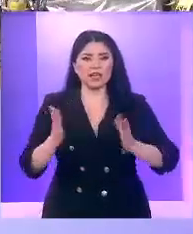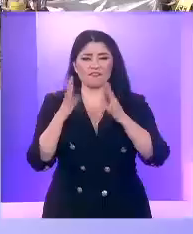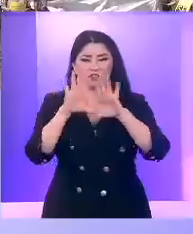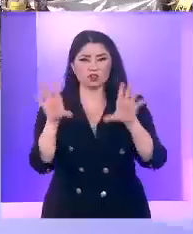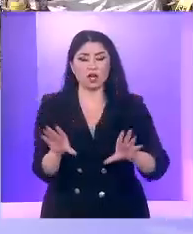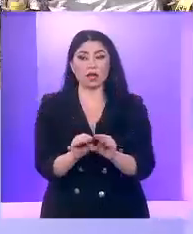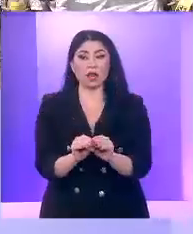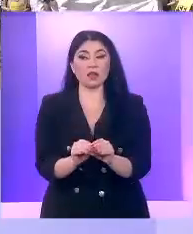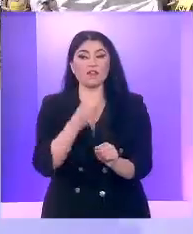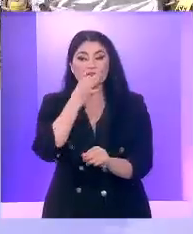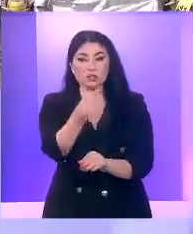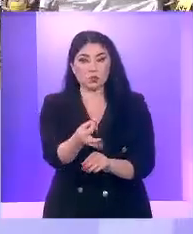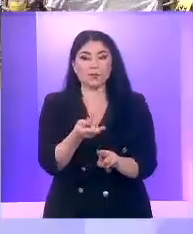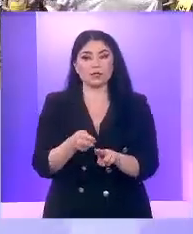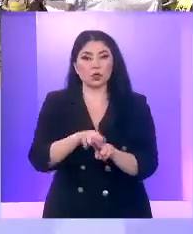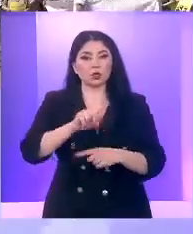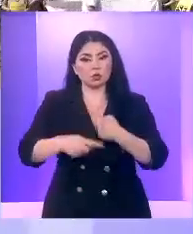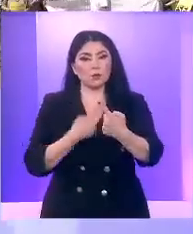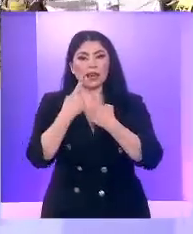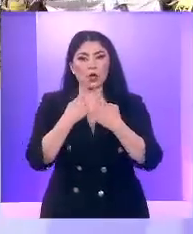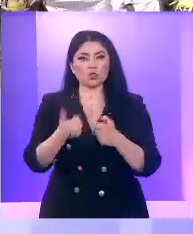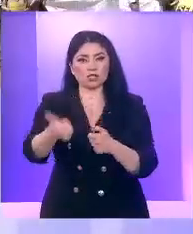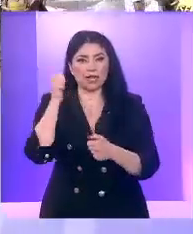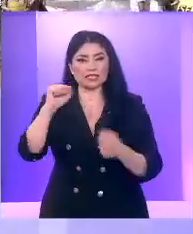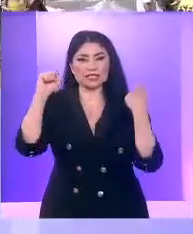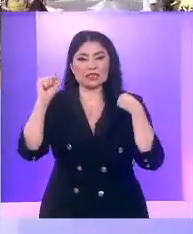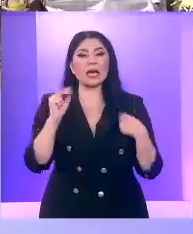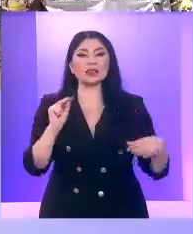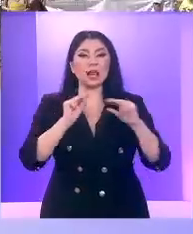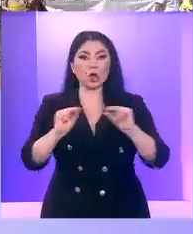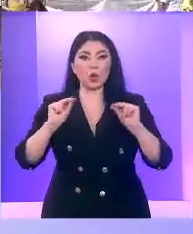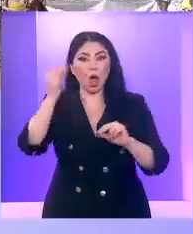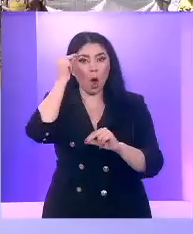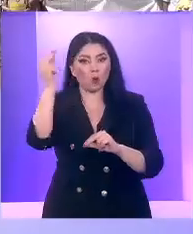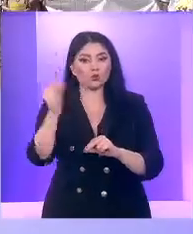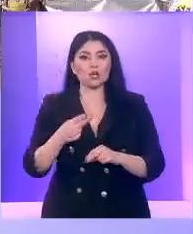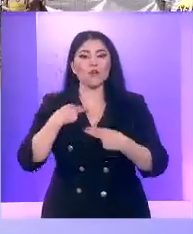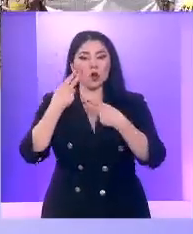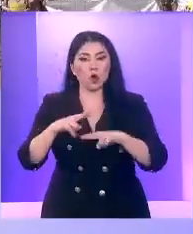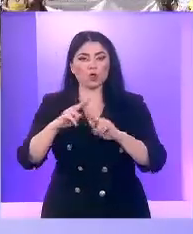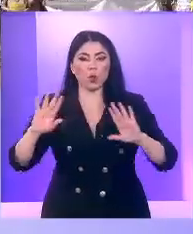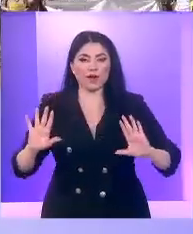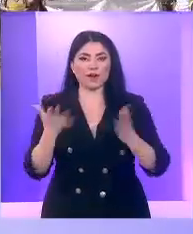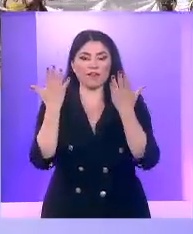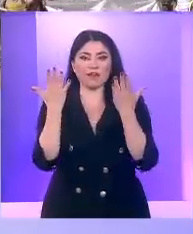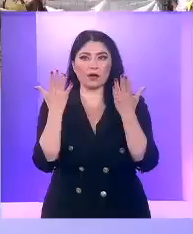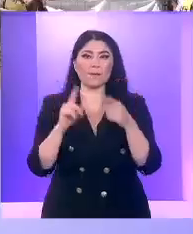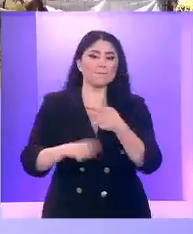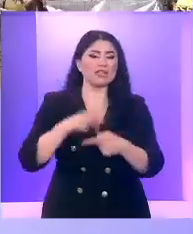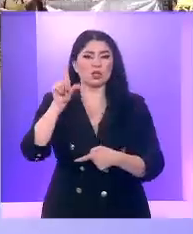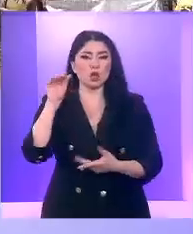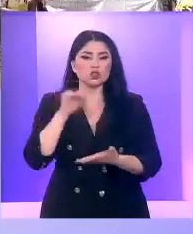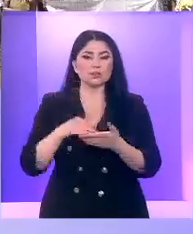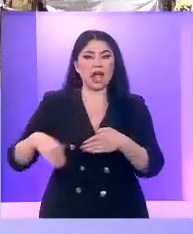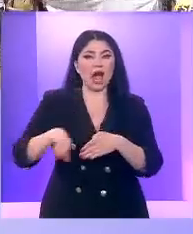grevei generale. Și vă reamintim, după negocierile de ieri, sindicatele din educație au anunțat că vor continua greva. Peste